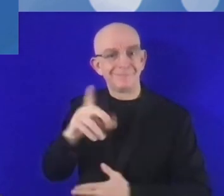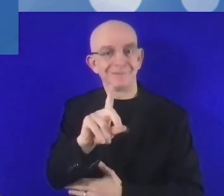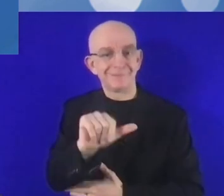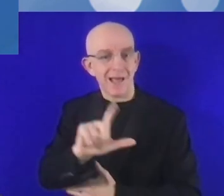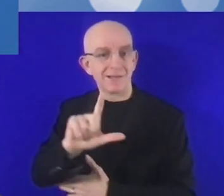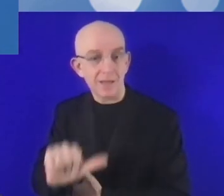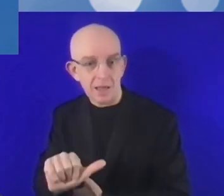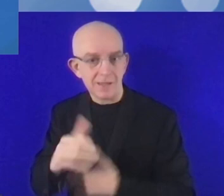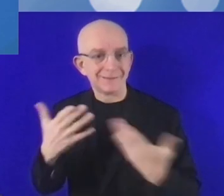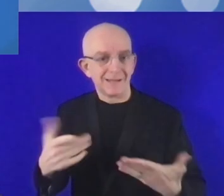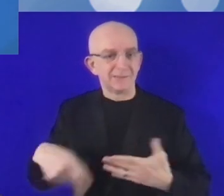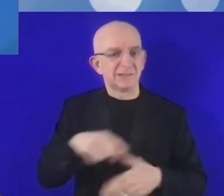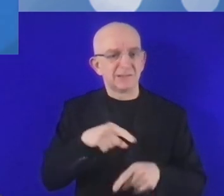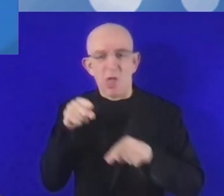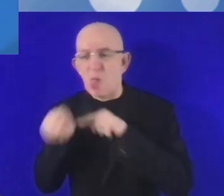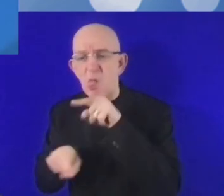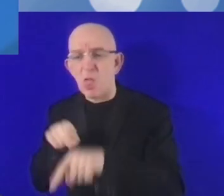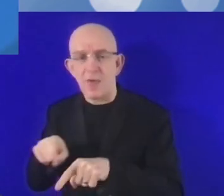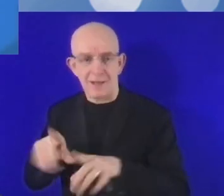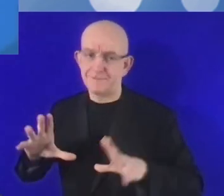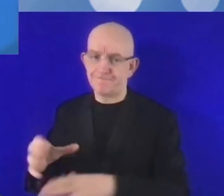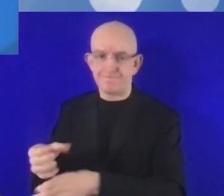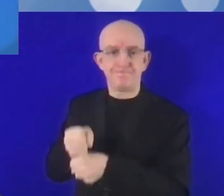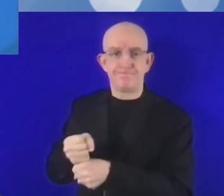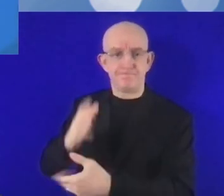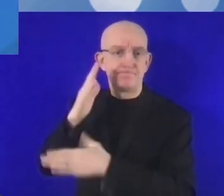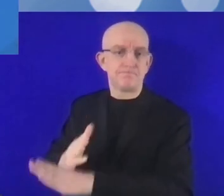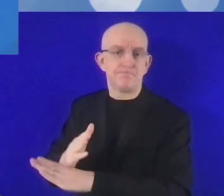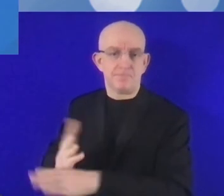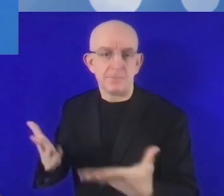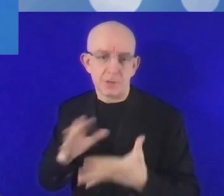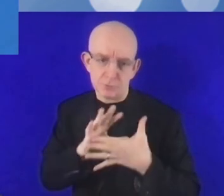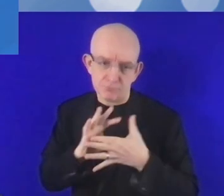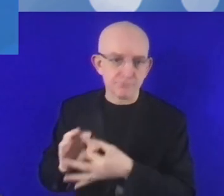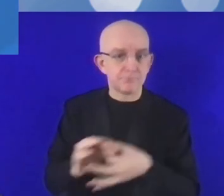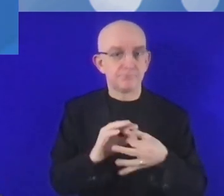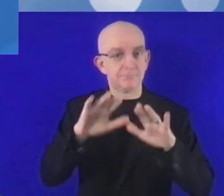通过打击虚假信息和谣言言论。